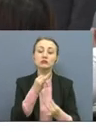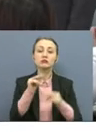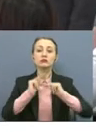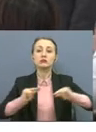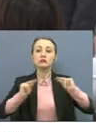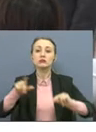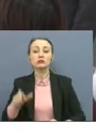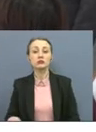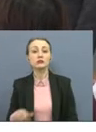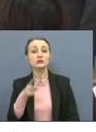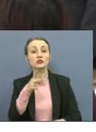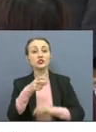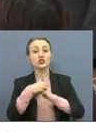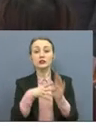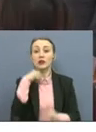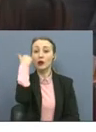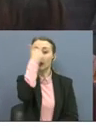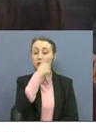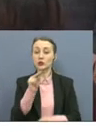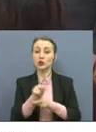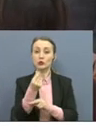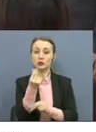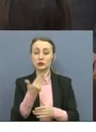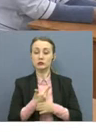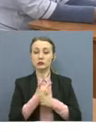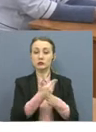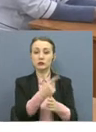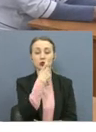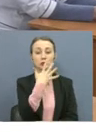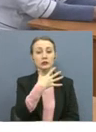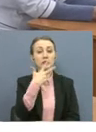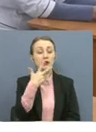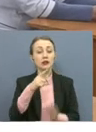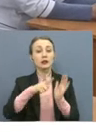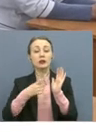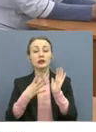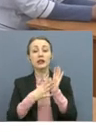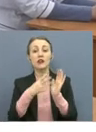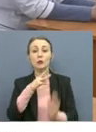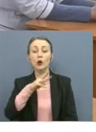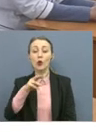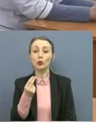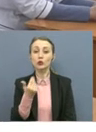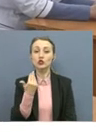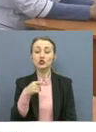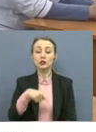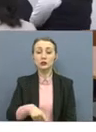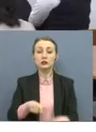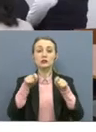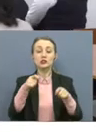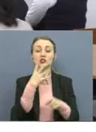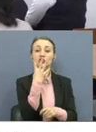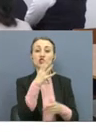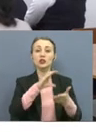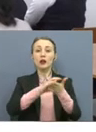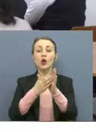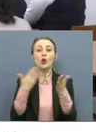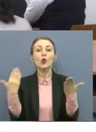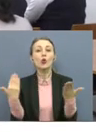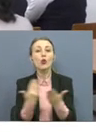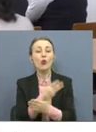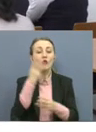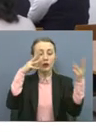жөндеу жұмыстарына 153,9 миллион теңге бөлінген болатын. Қазірде мұнда жаңа модификациядағы 4 сынып ашылып отыр. Десе